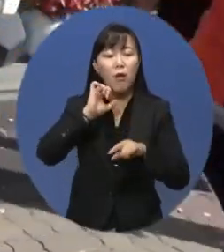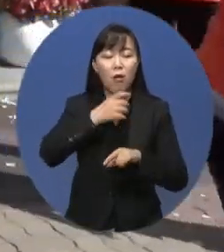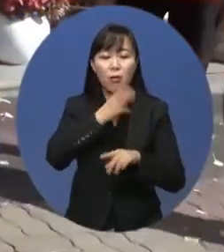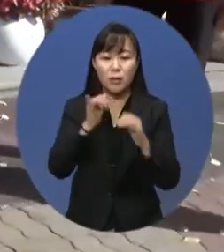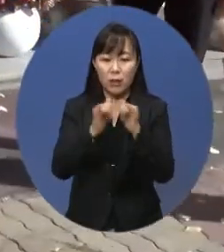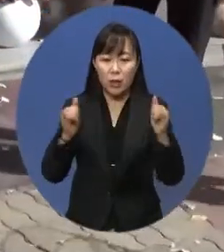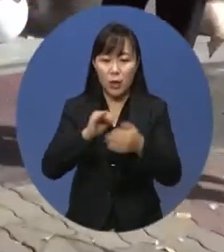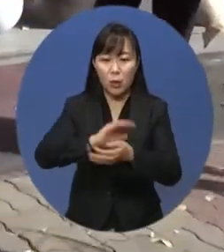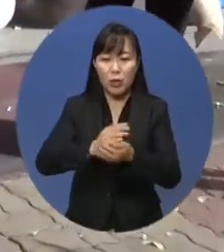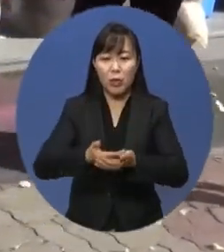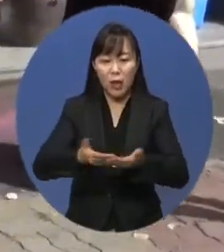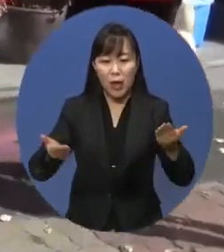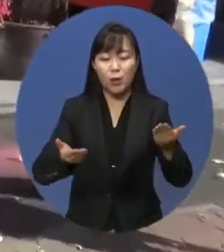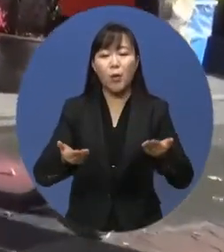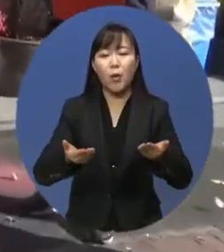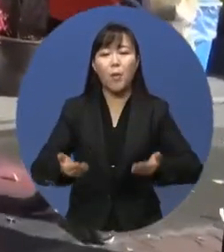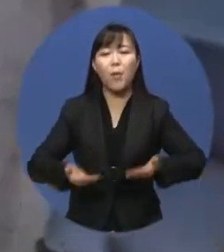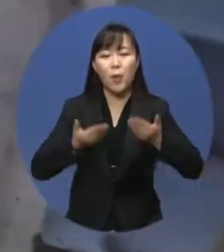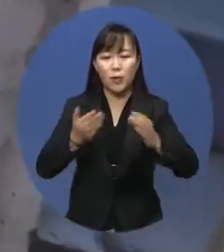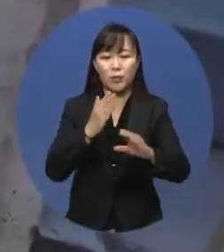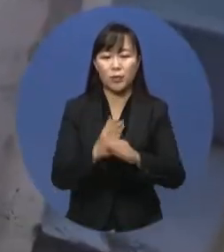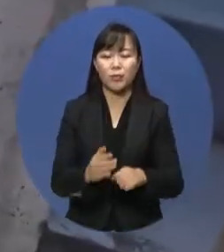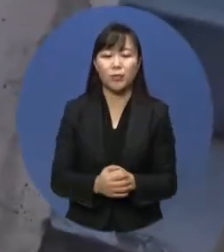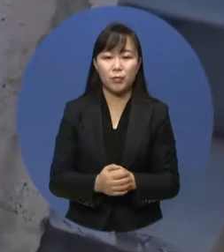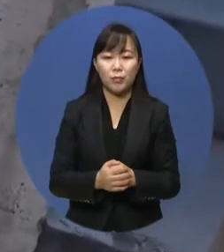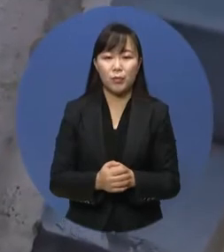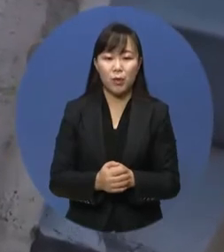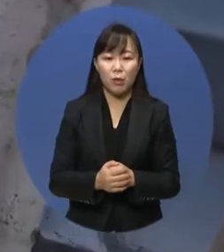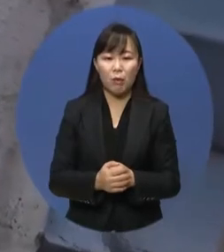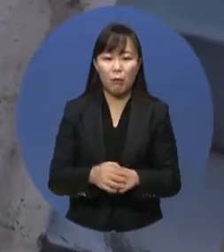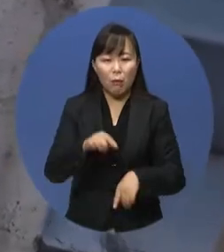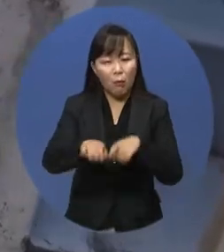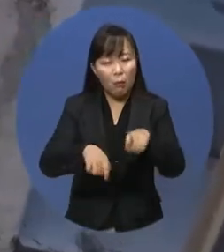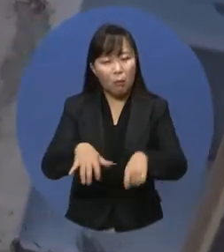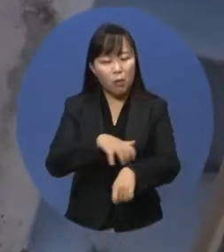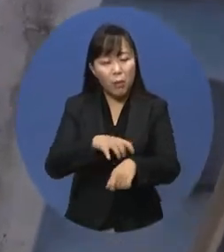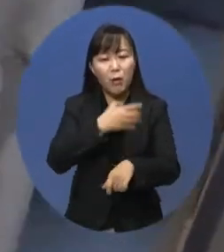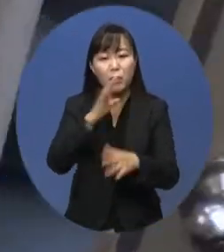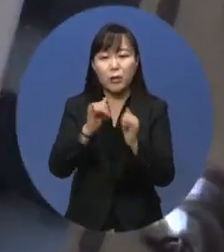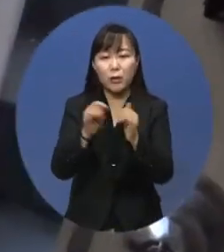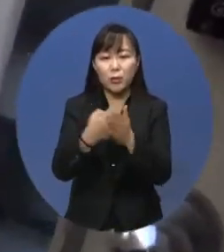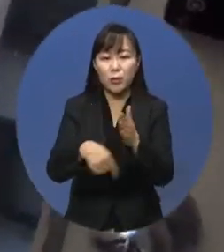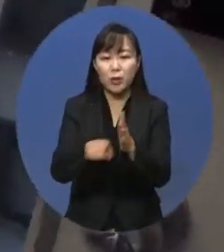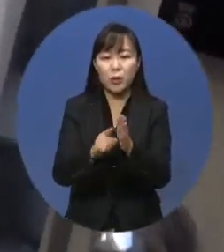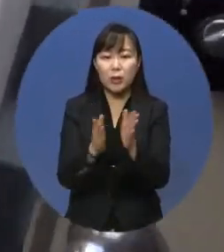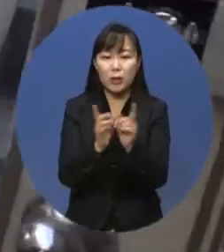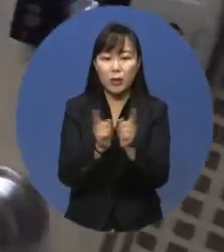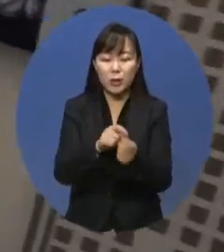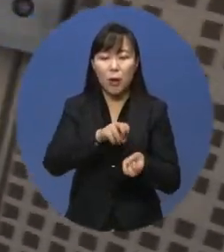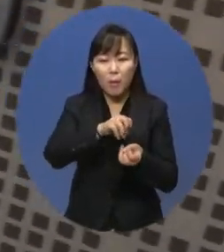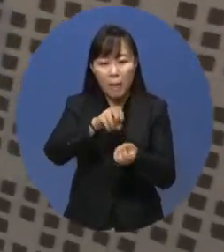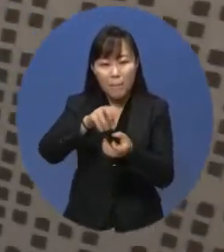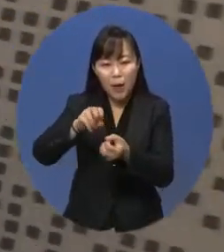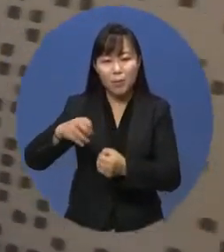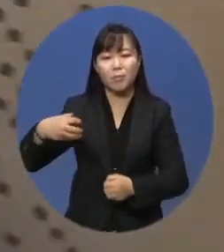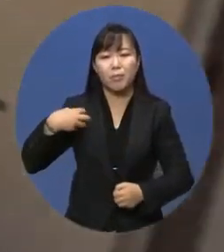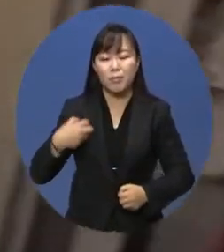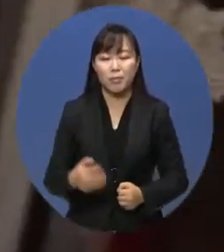나눔 봉사를 펼치고 있습니다. 거동이 불편한 어르신들을 위해 직접 도시락 배달을